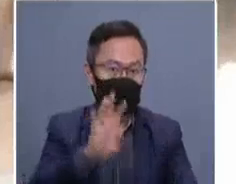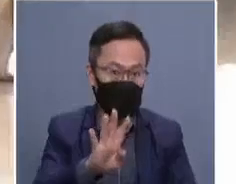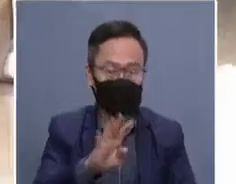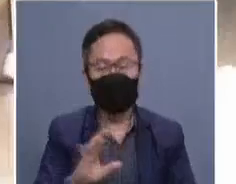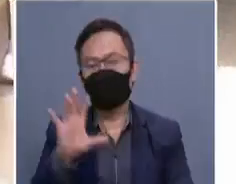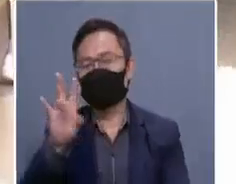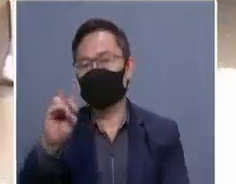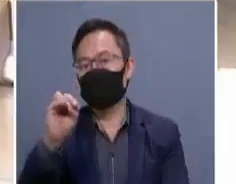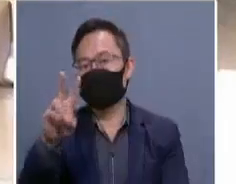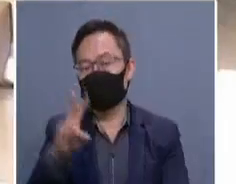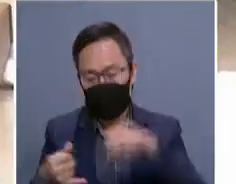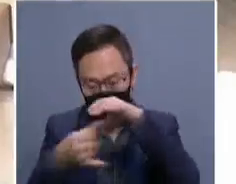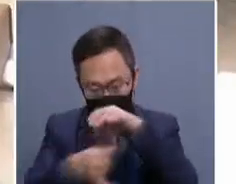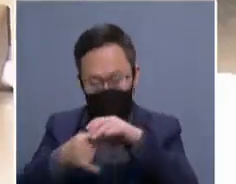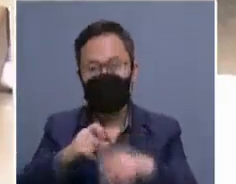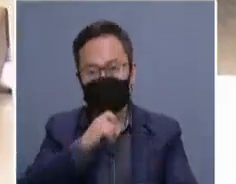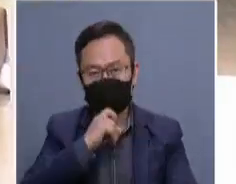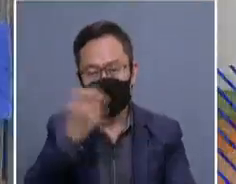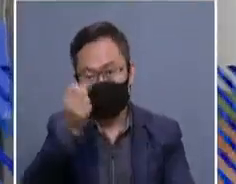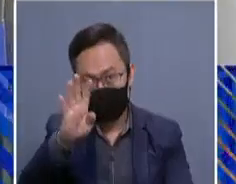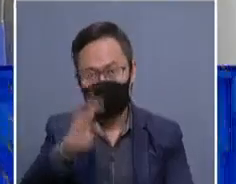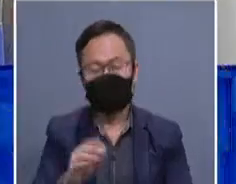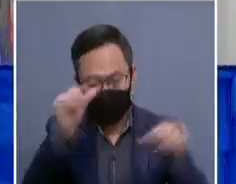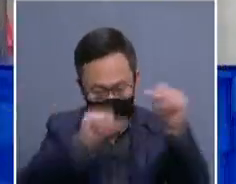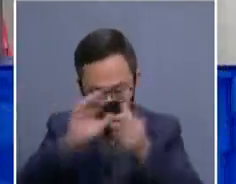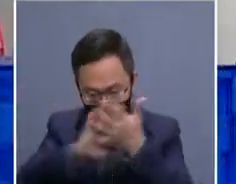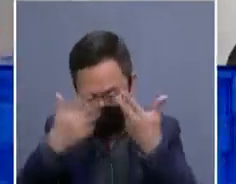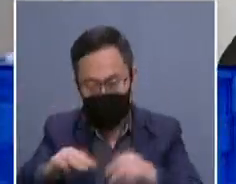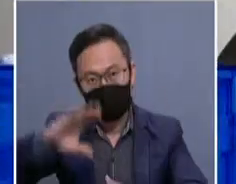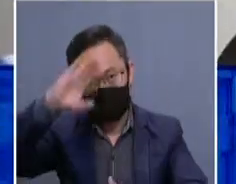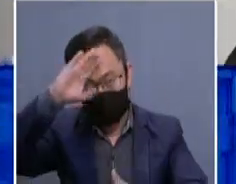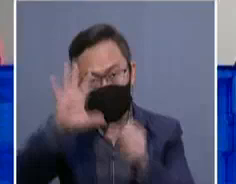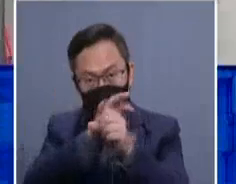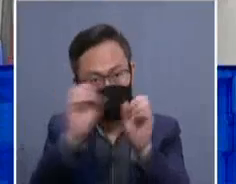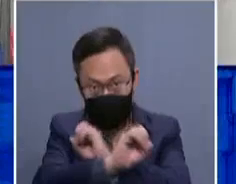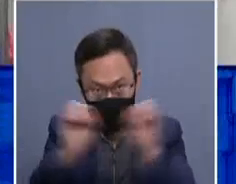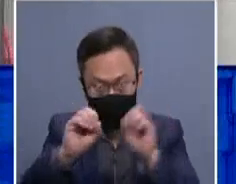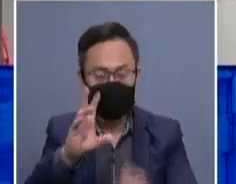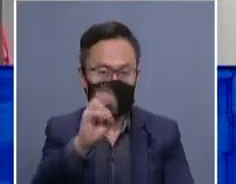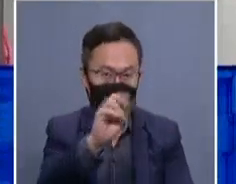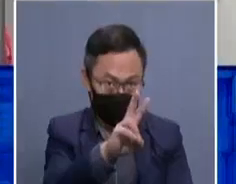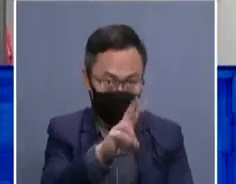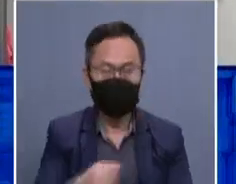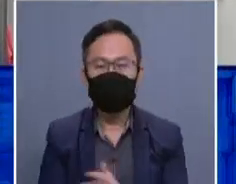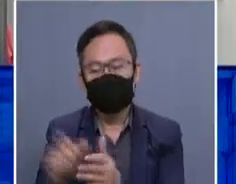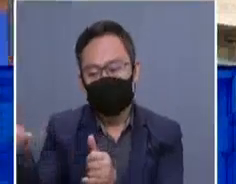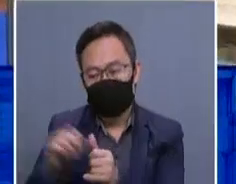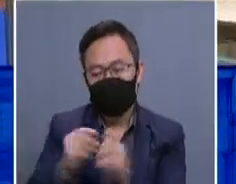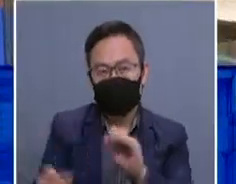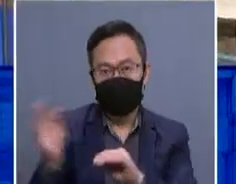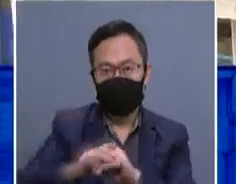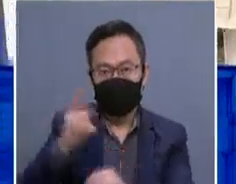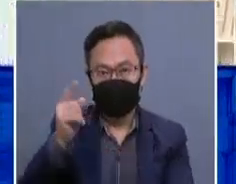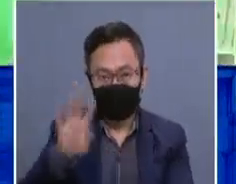ผลเป็นลบสำหรับผู้ติดเชื้อ4คนล่าสุดนะคะเป็นเวรเปล2คนและพนักงานแผนกเวชระเบียนอีก2คนซึ่งมีประ